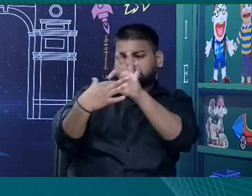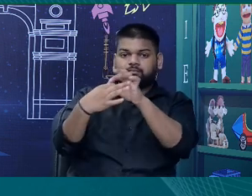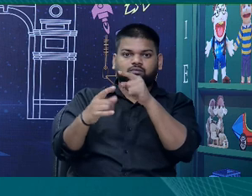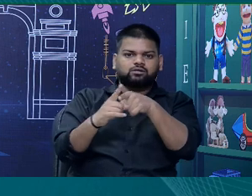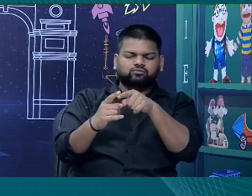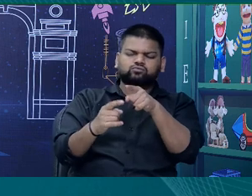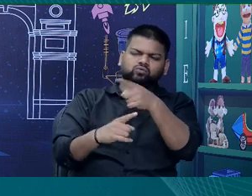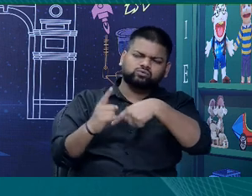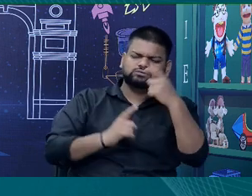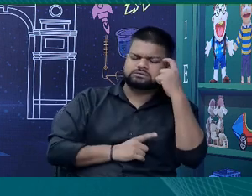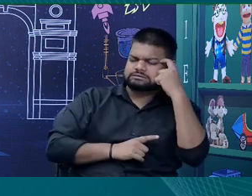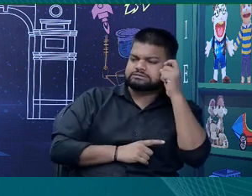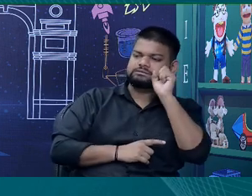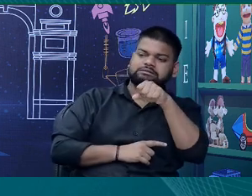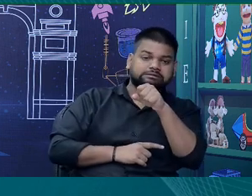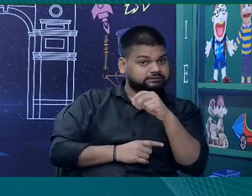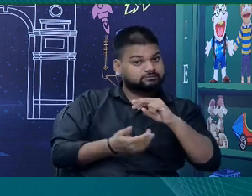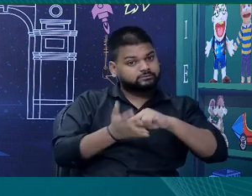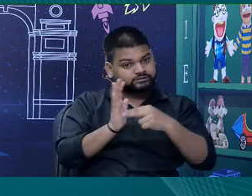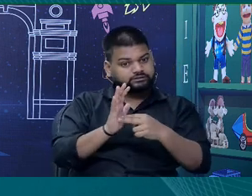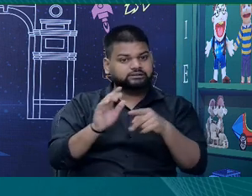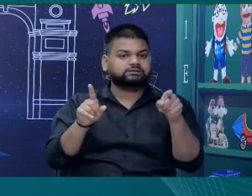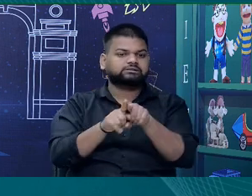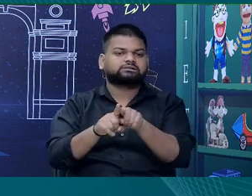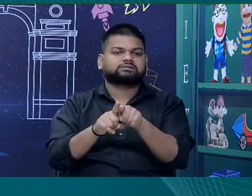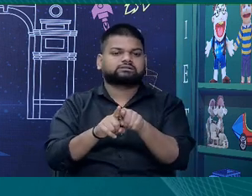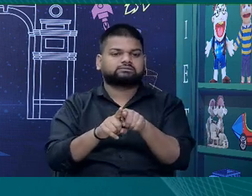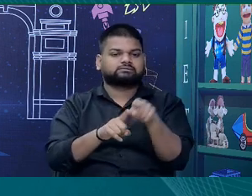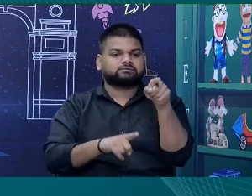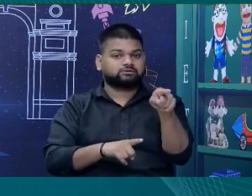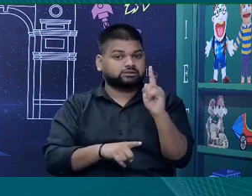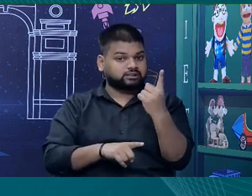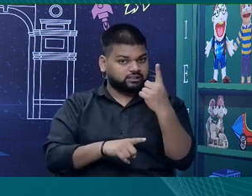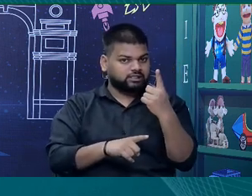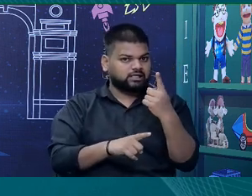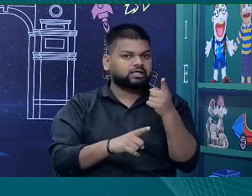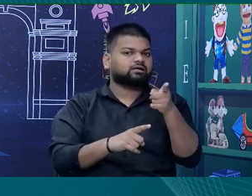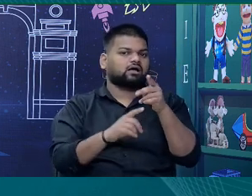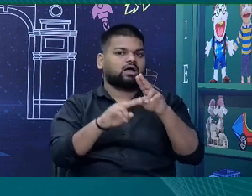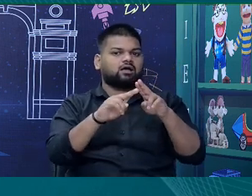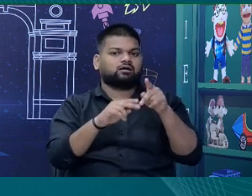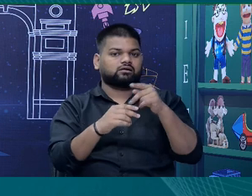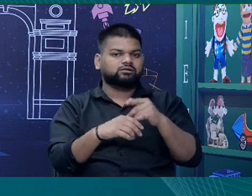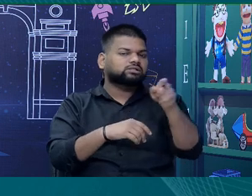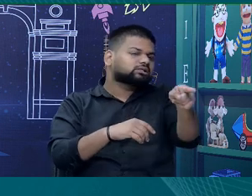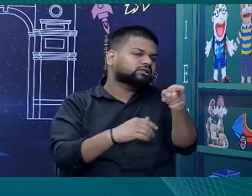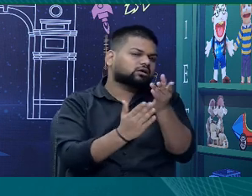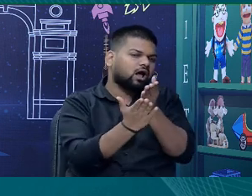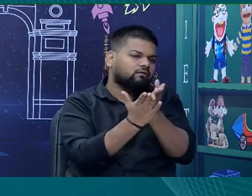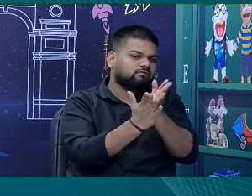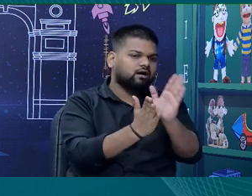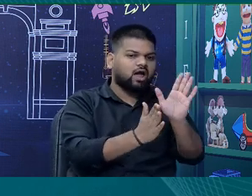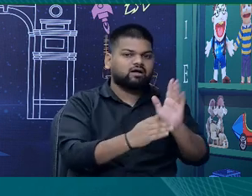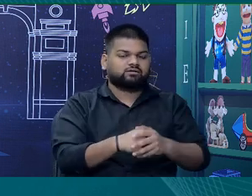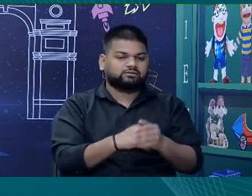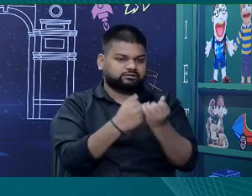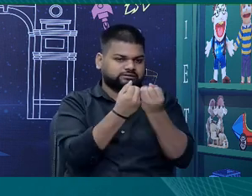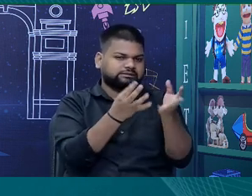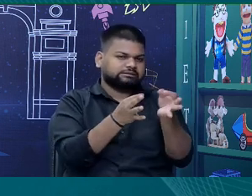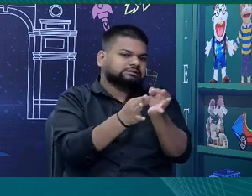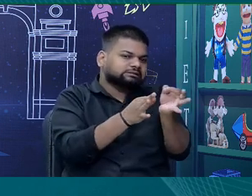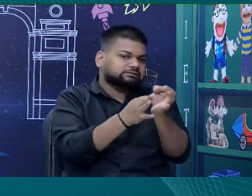ध्यान रखना है सिंपल तू परिसर पे जाना है यानी नॉन से आप अननोन की तरफ जाएंगे जो बच्चे को पहले से आता है उसको